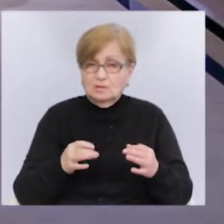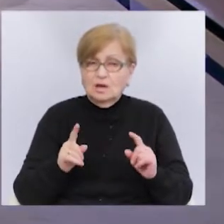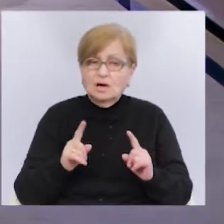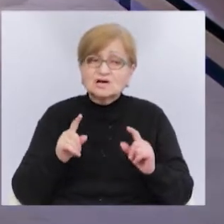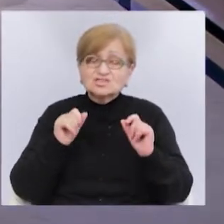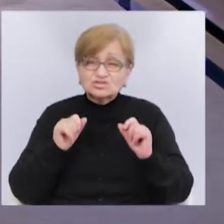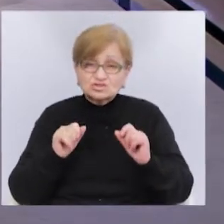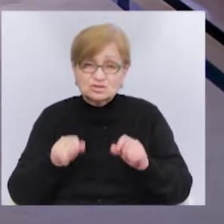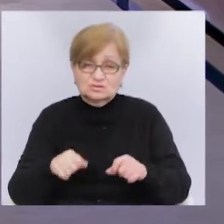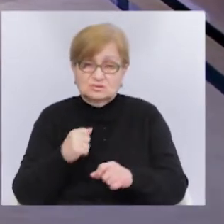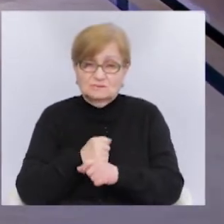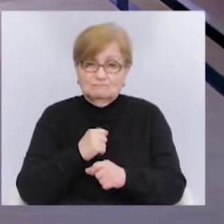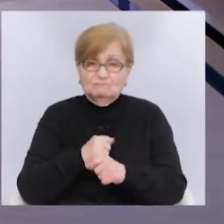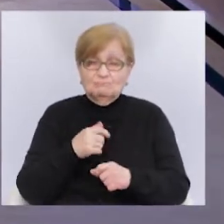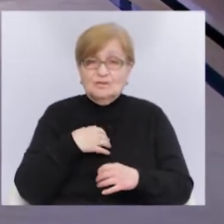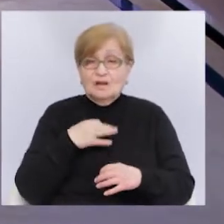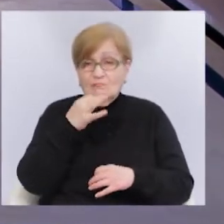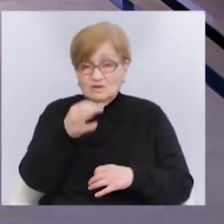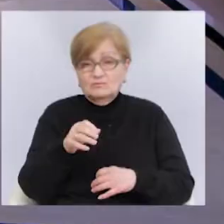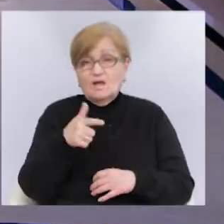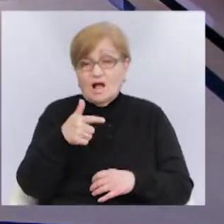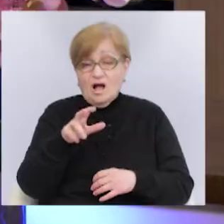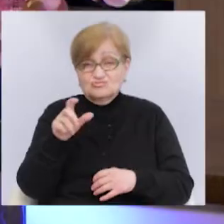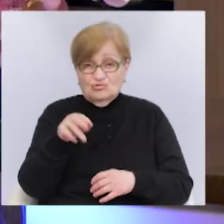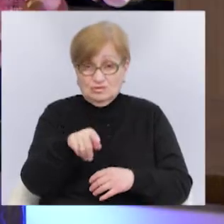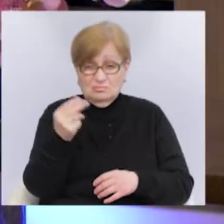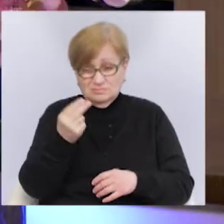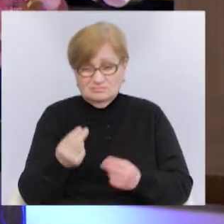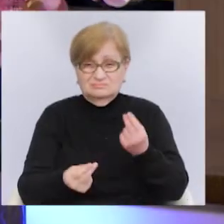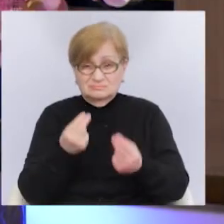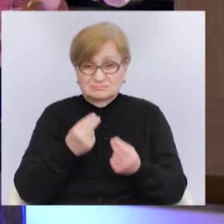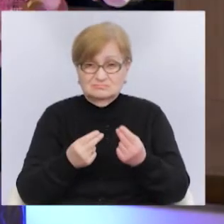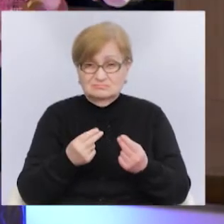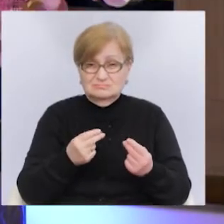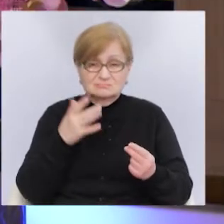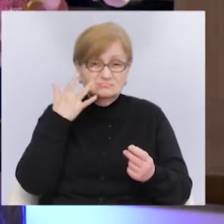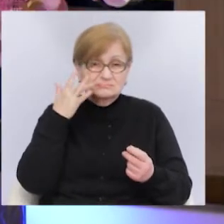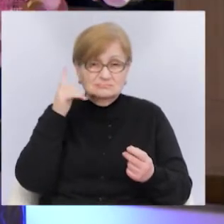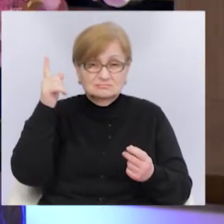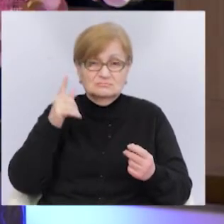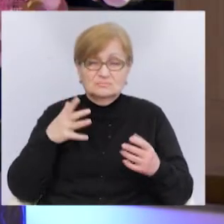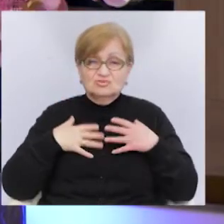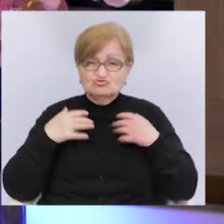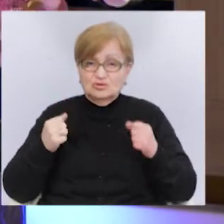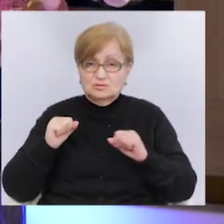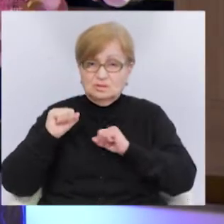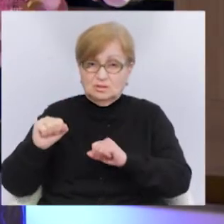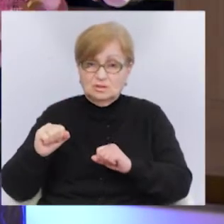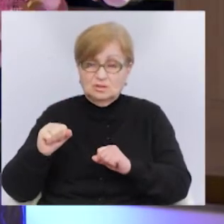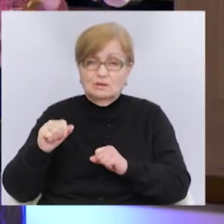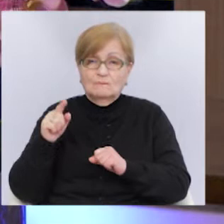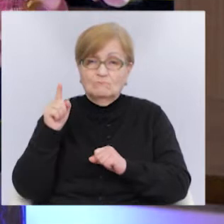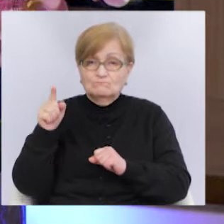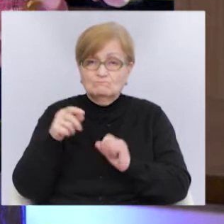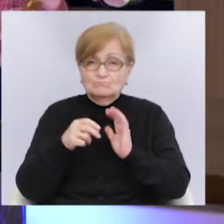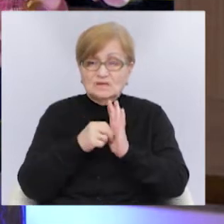შეიძლება გააკეთო შორის. გაჯეტებიდან რო დავიწყოთ, აი ესეთი ეს ამერიკული ჯანდაცვის ასოციაციის პირდაპირ გაიდლაინებია,